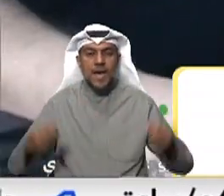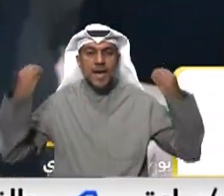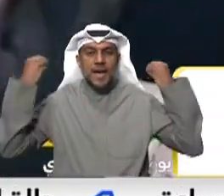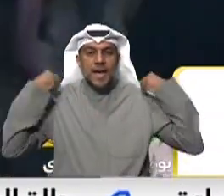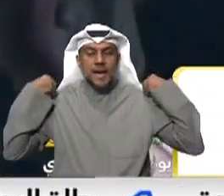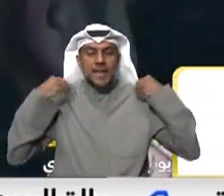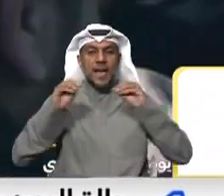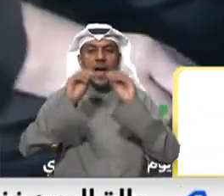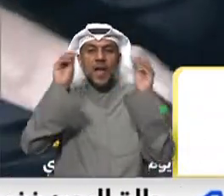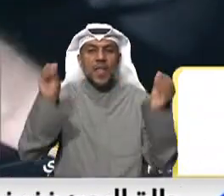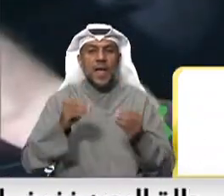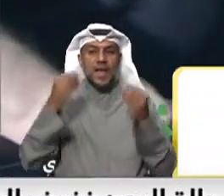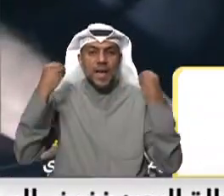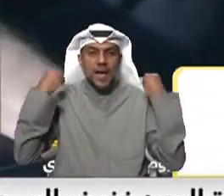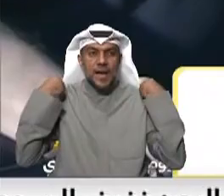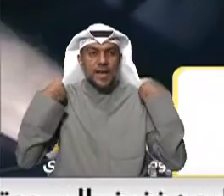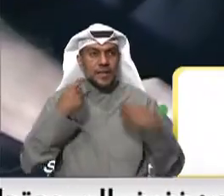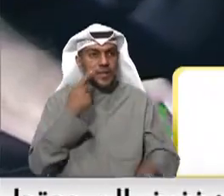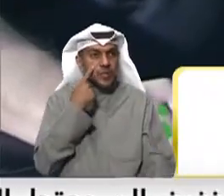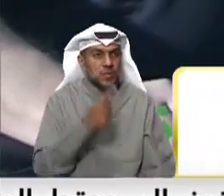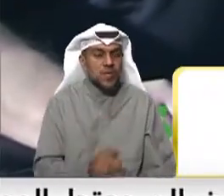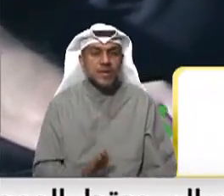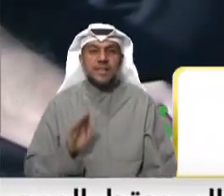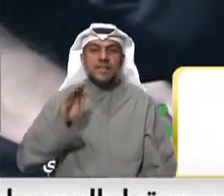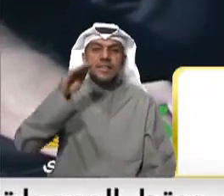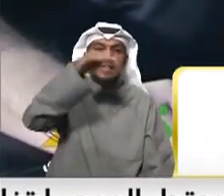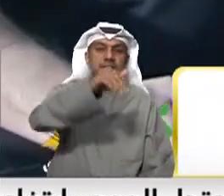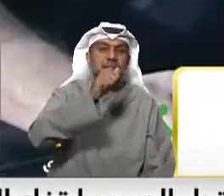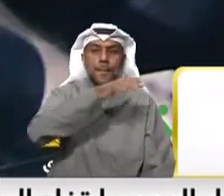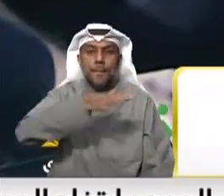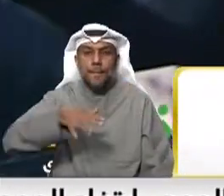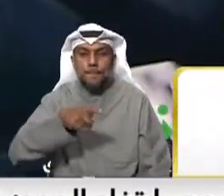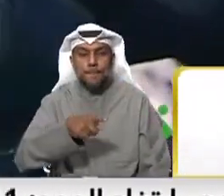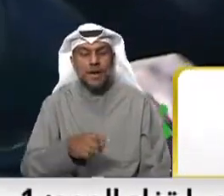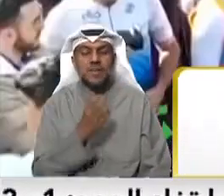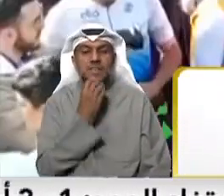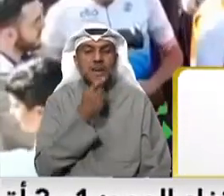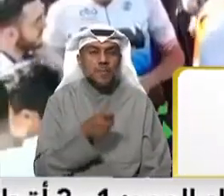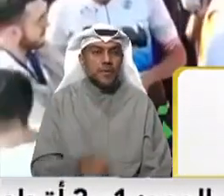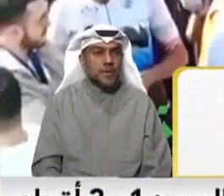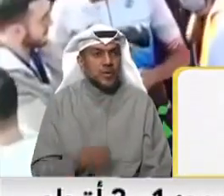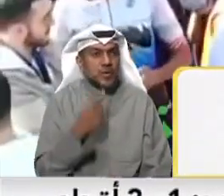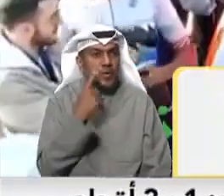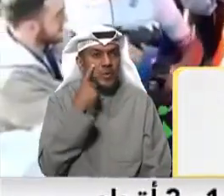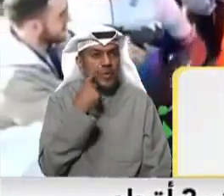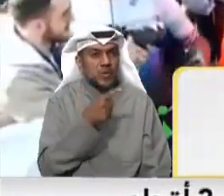يوم الكويت الرياضي على جسر الشيخ جابر الاحمد الصباح واشاد سموه